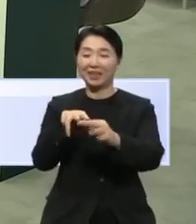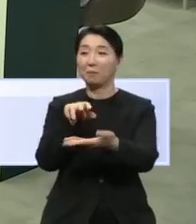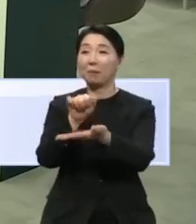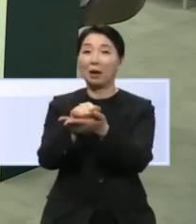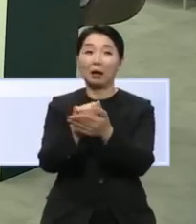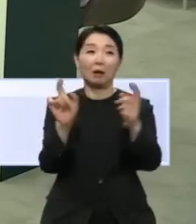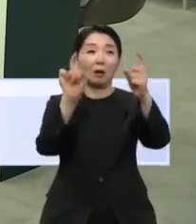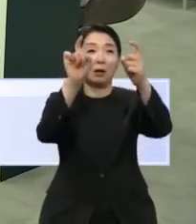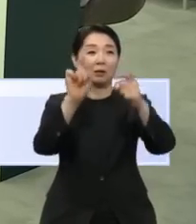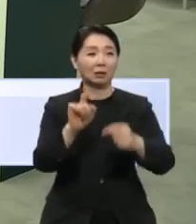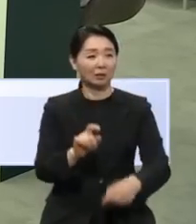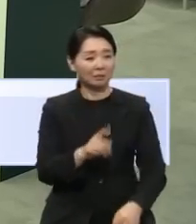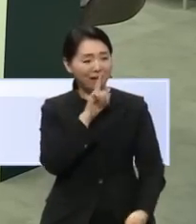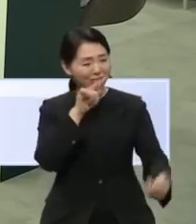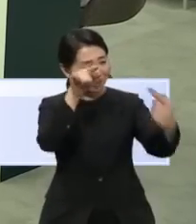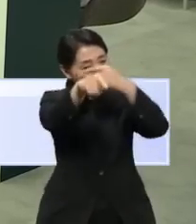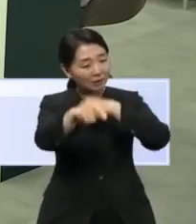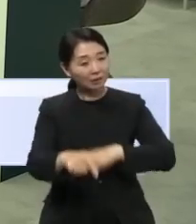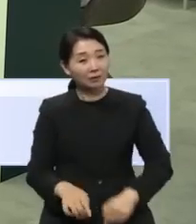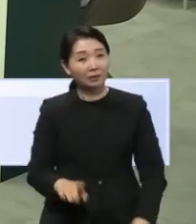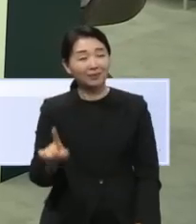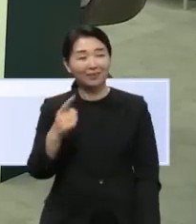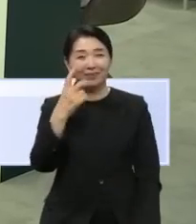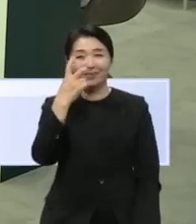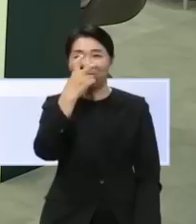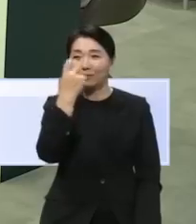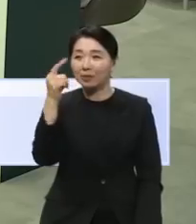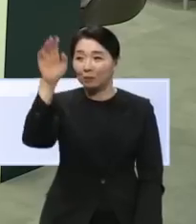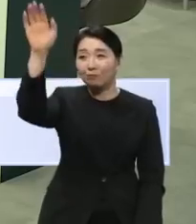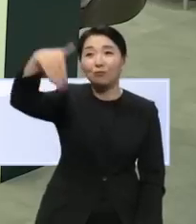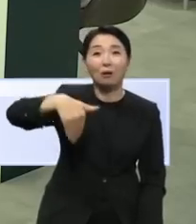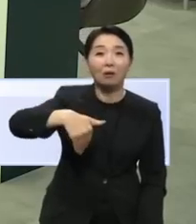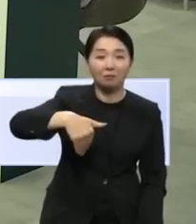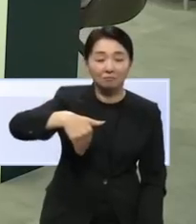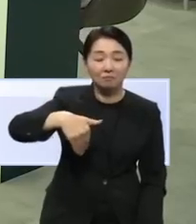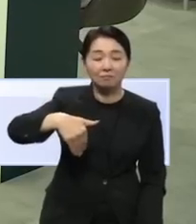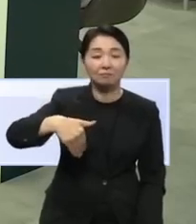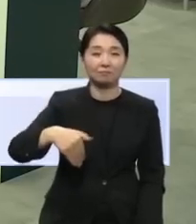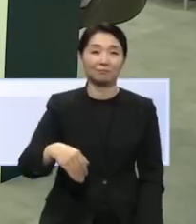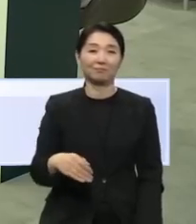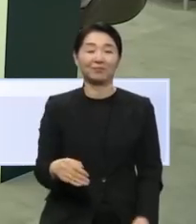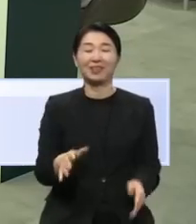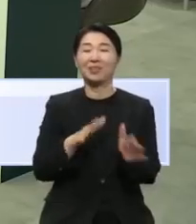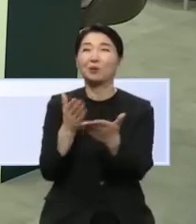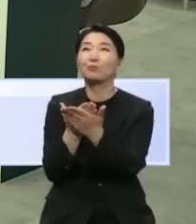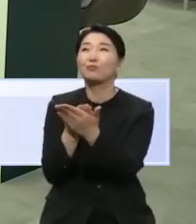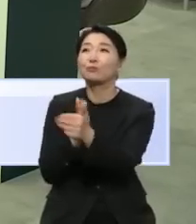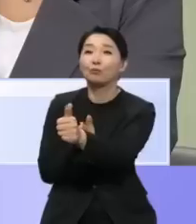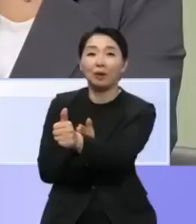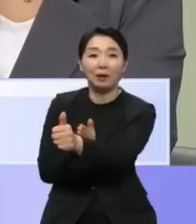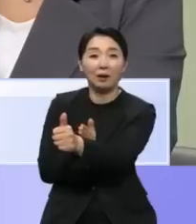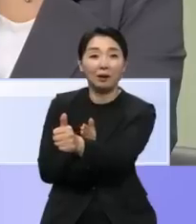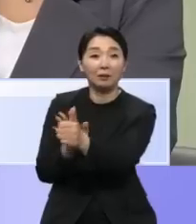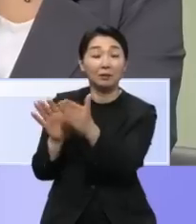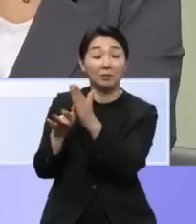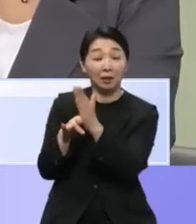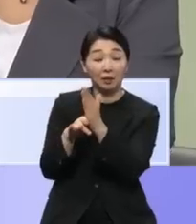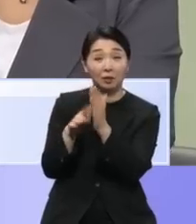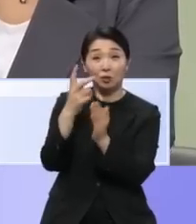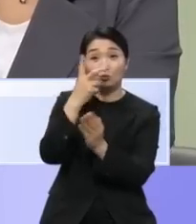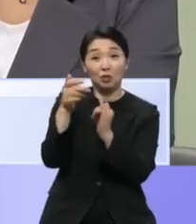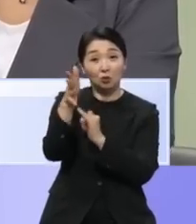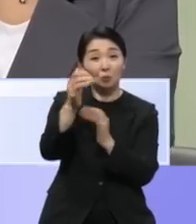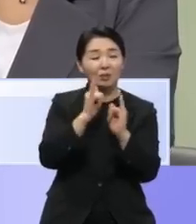말이 안 통하니까 이제 거기에 관리하시는 뭐 주차 요원이라든지 이런 분을 불러서 좀 정리를 해주세요라고 해서 주차요원이